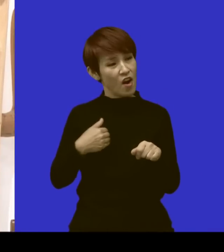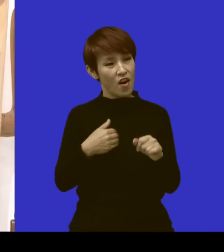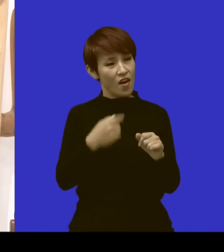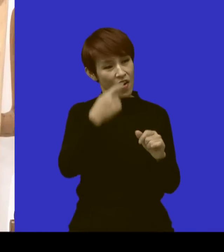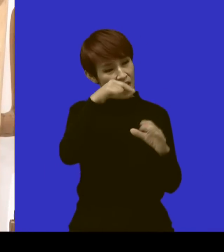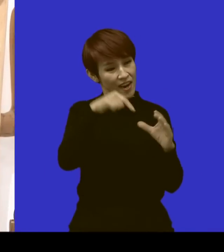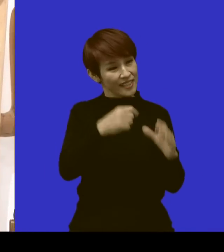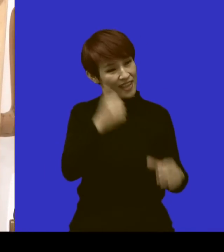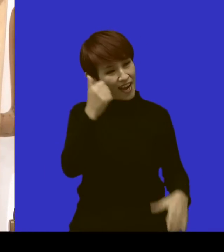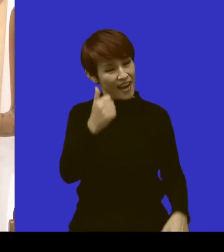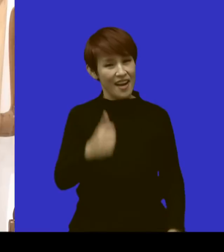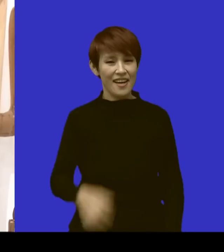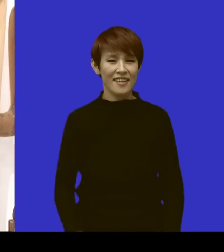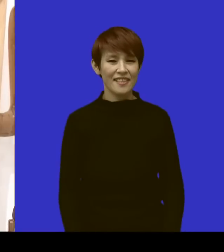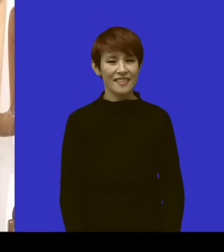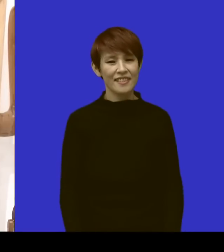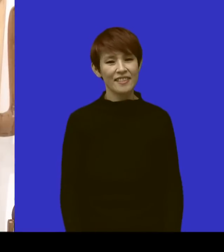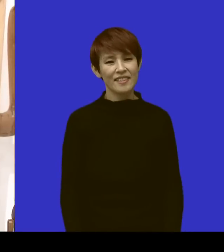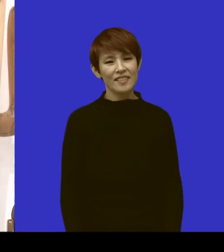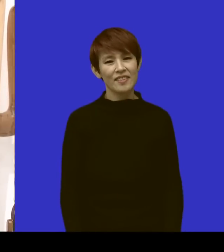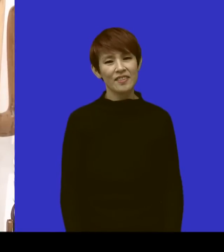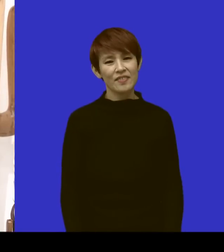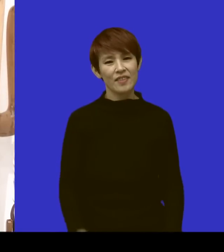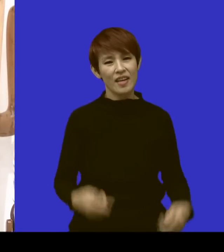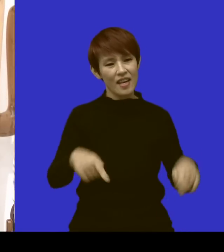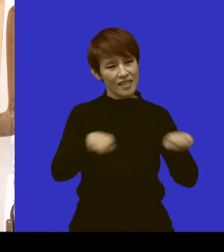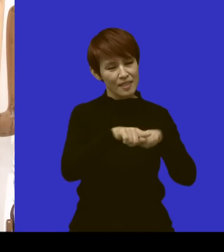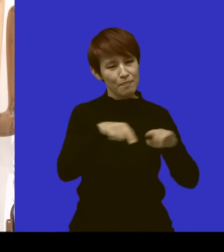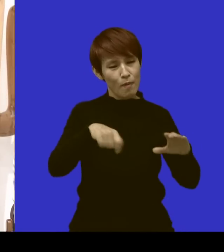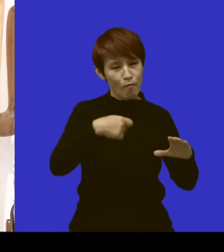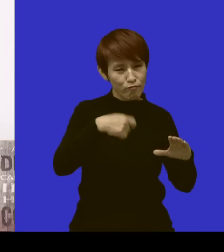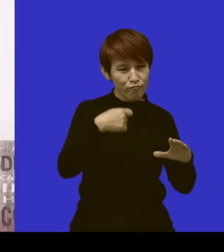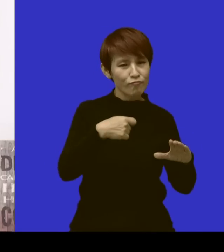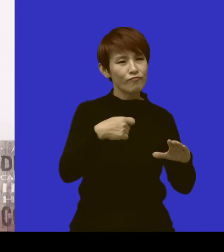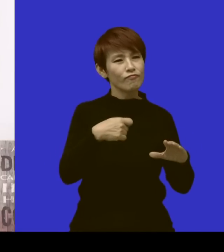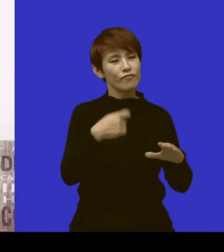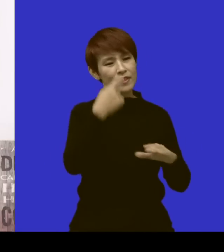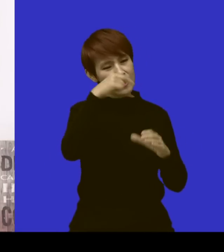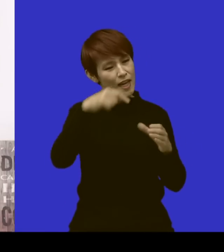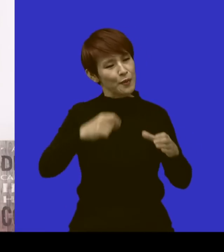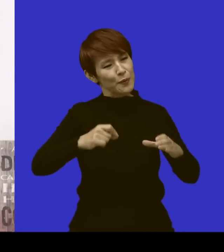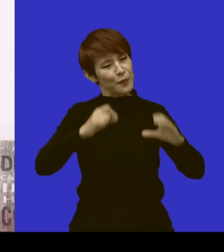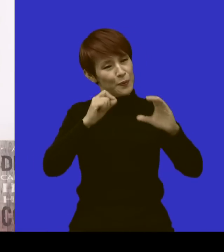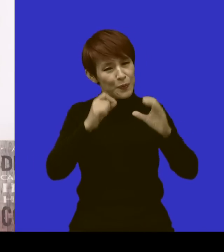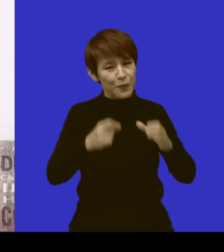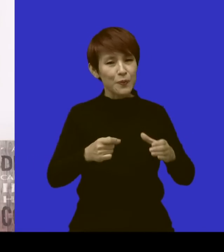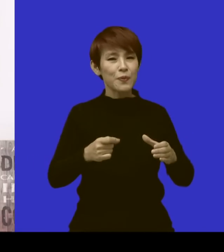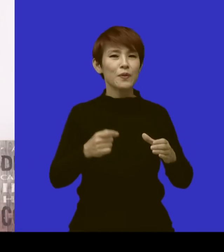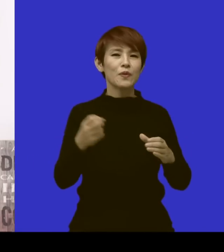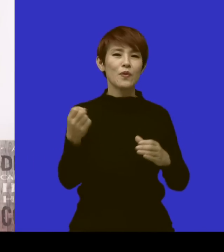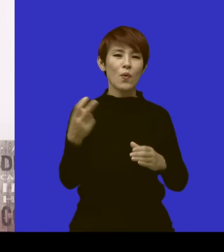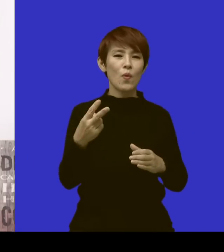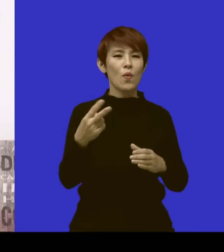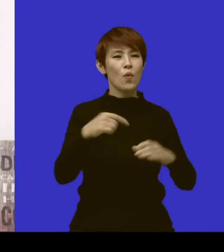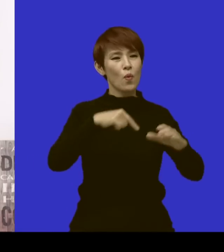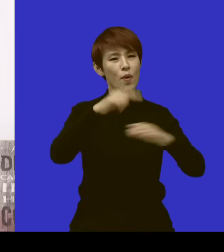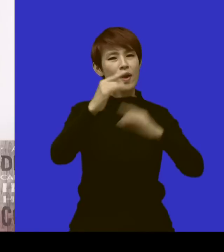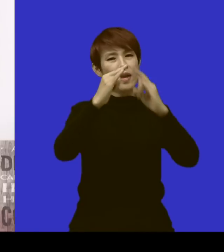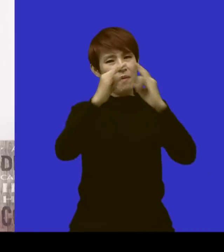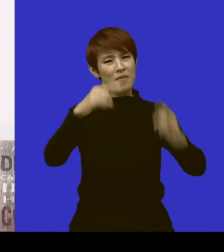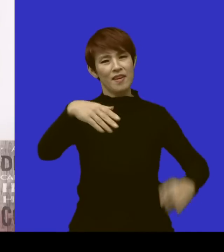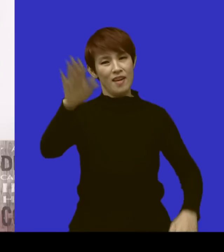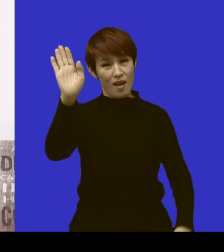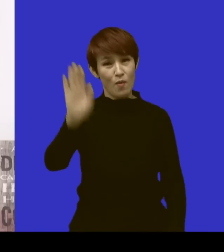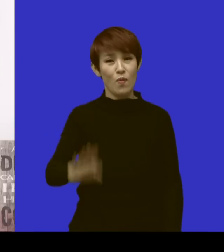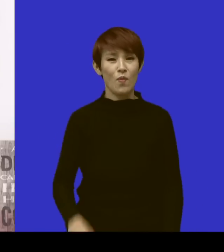한잔 할까? 그래서 이제 같이 해서 식사도 하고 예. 차도 하고 이제 어디도 이제 좀 이제 외곽으로 캠핑이나 뭐